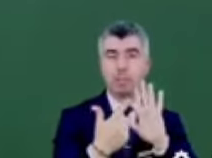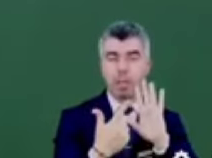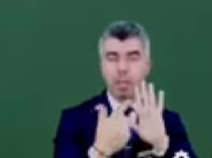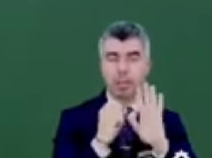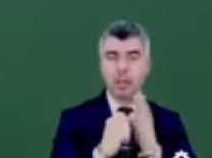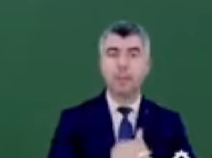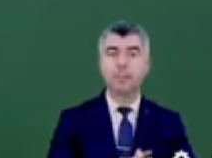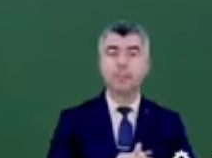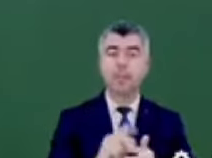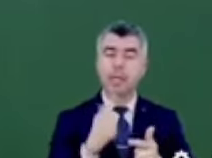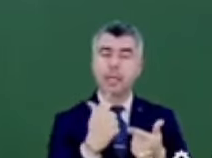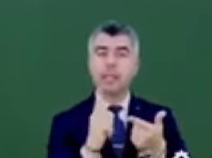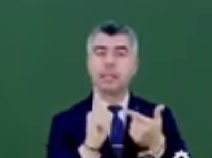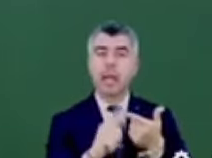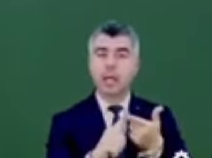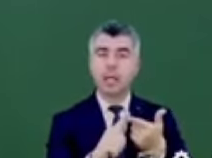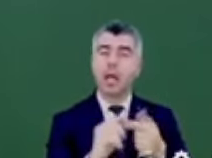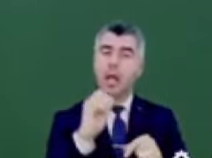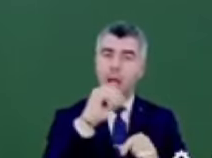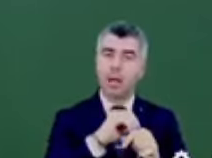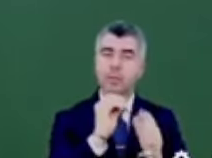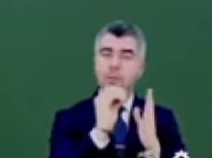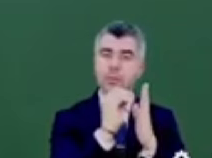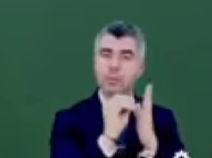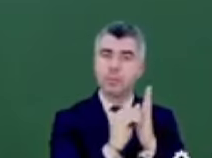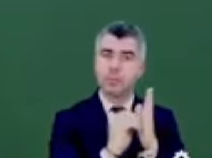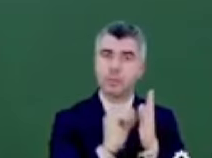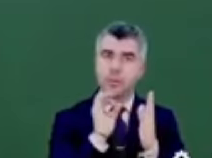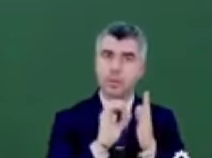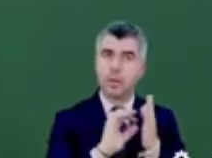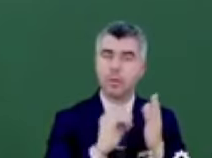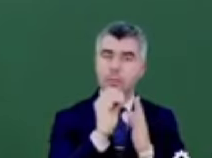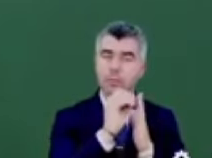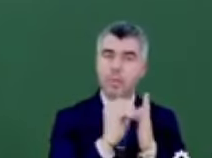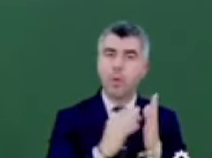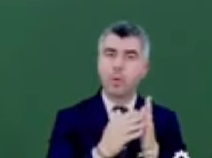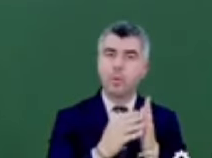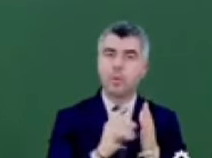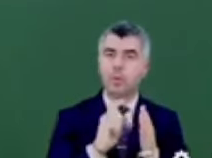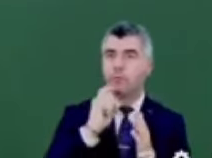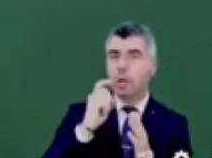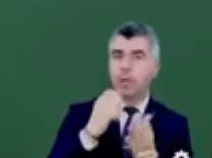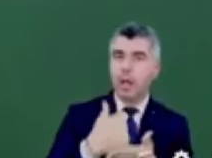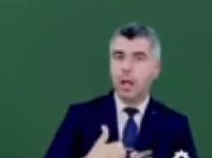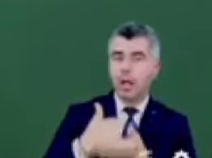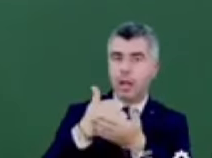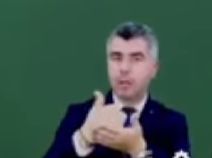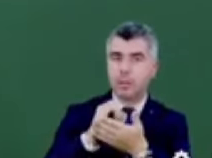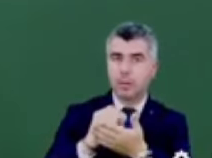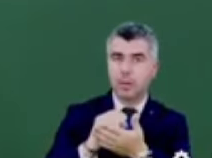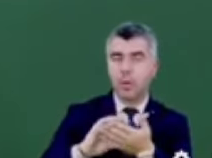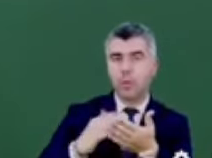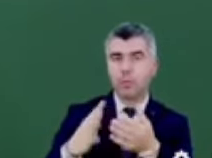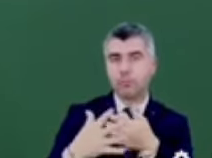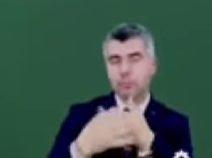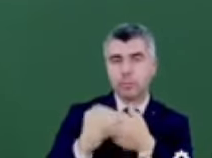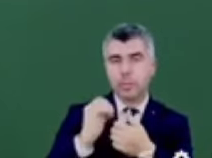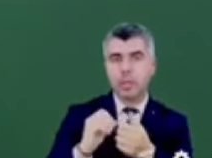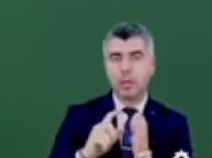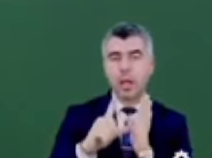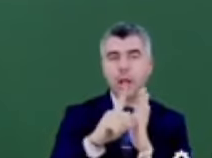بماده ثانيه مكرره تحدد مسطره قبض الاجره عن الخدمات طبقا لاحكام